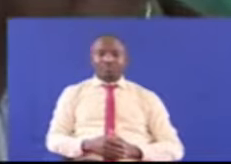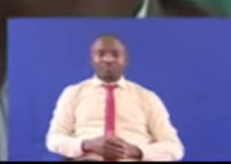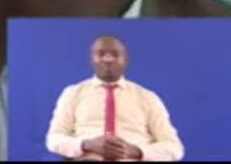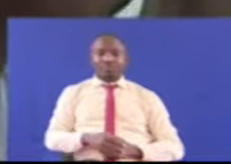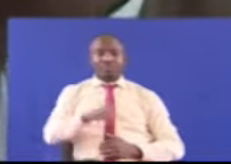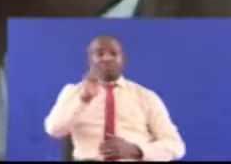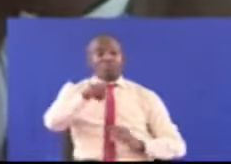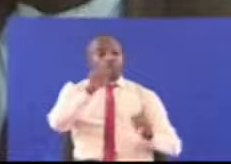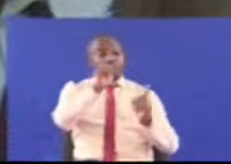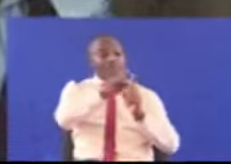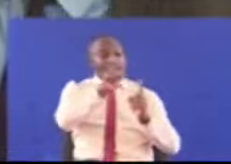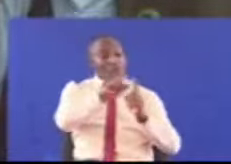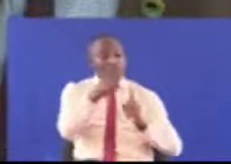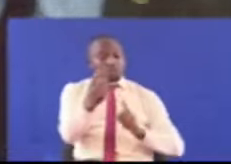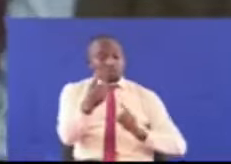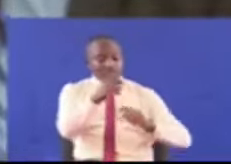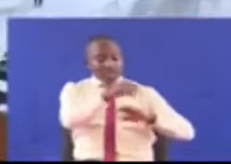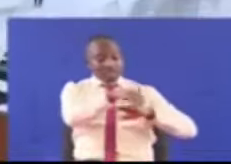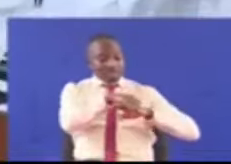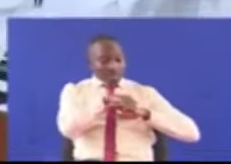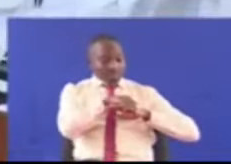Kuna neno la kizungu